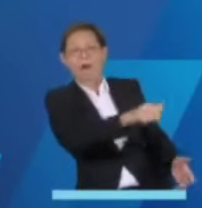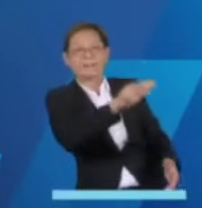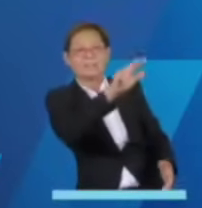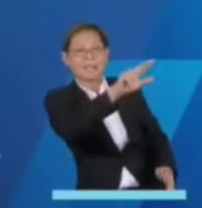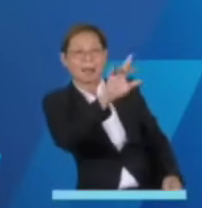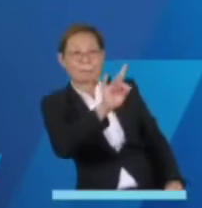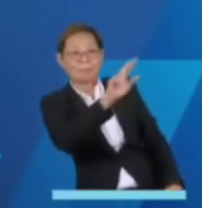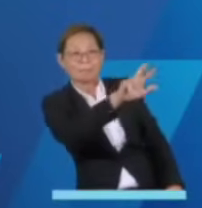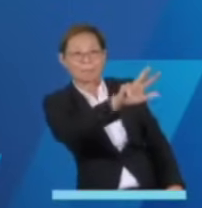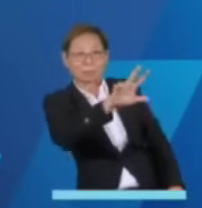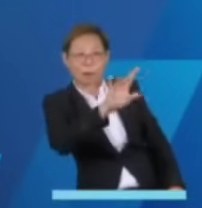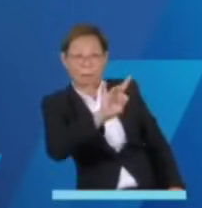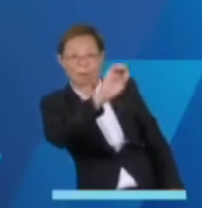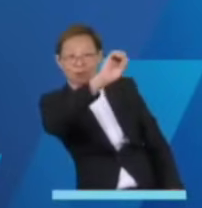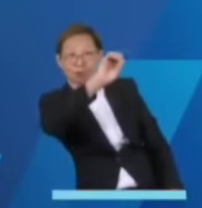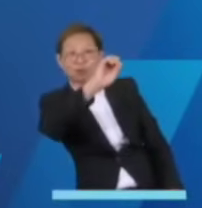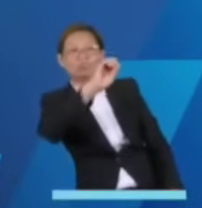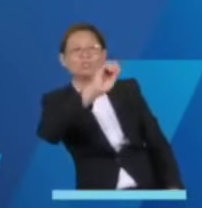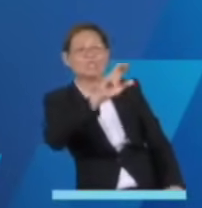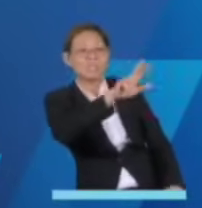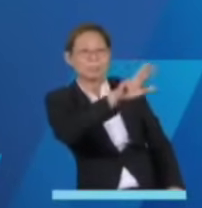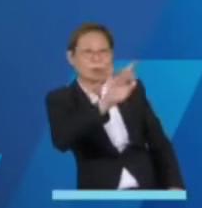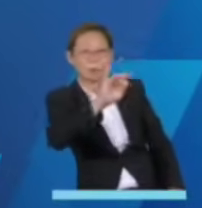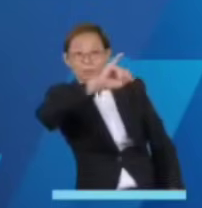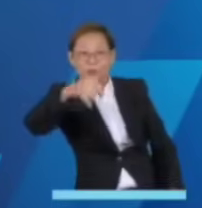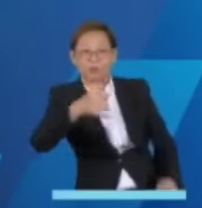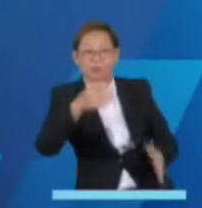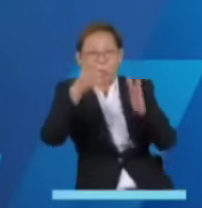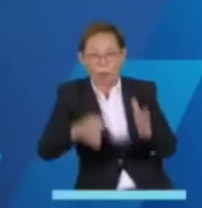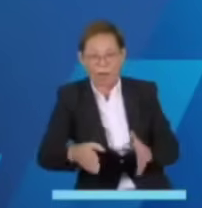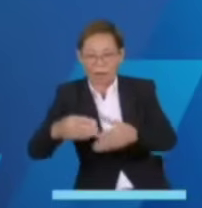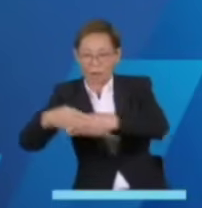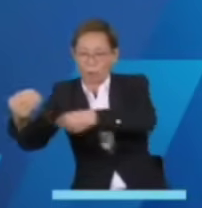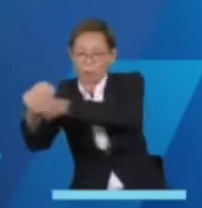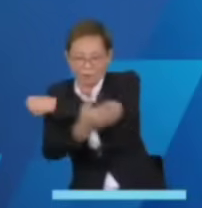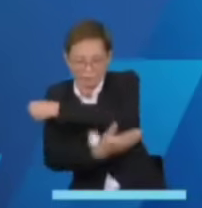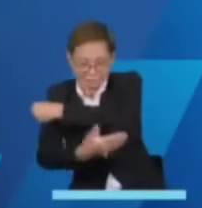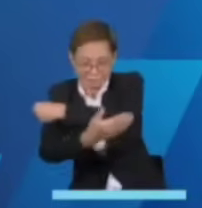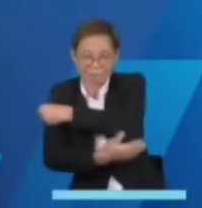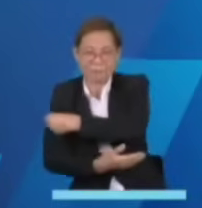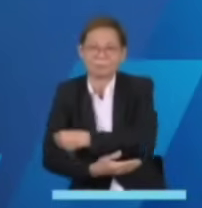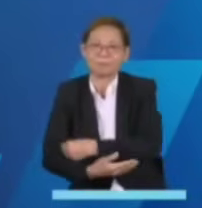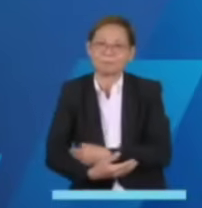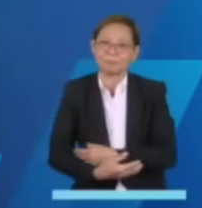38 juta orang asing. Ya, jadi